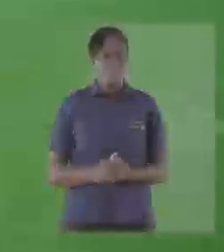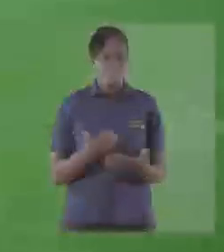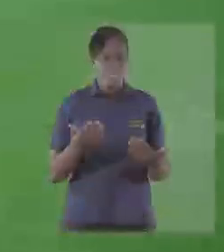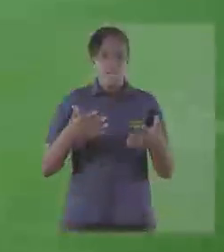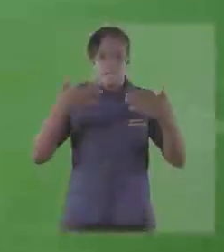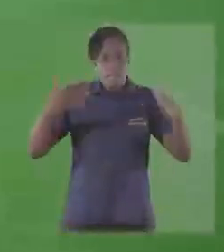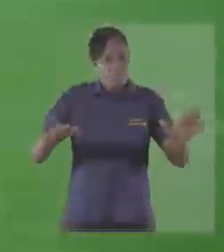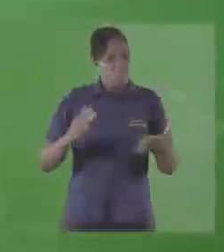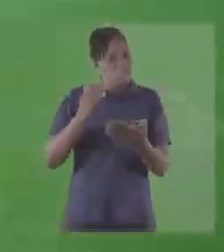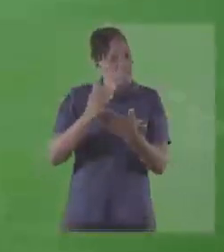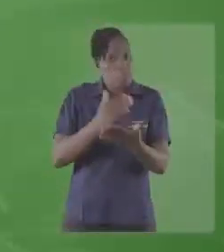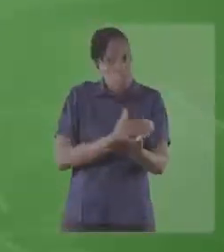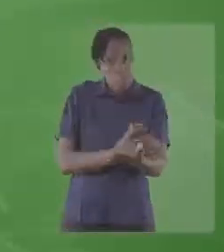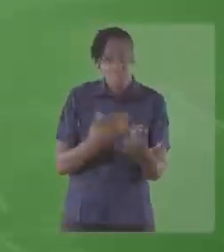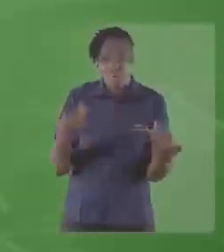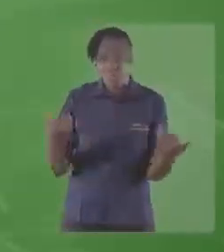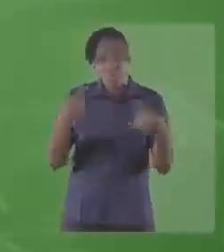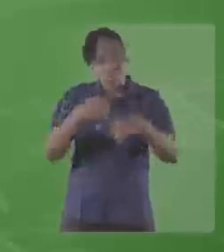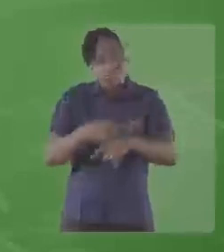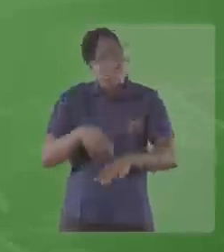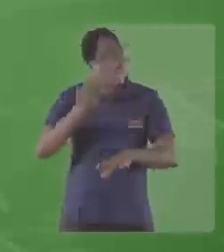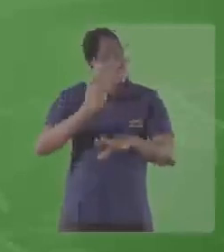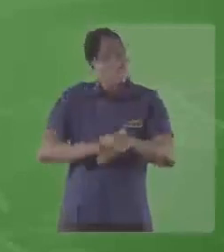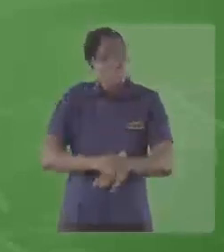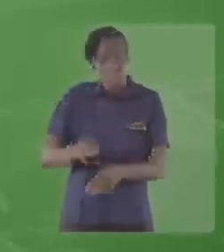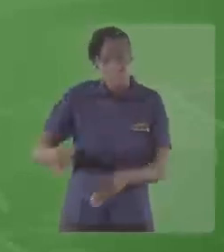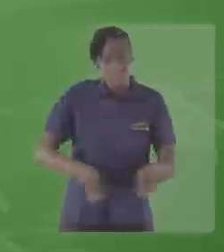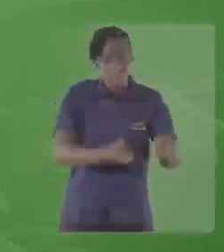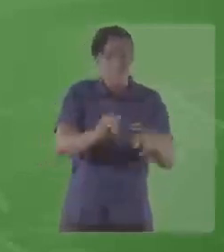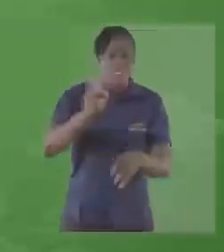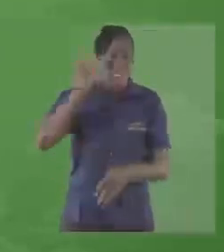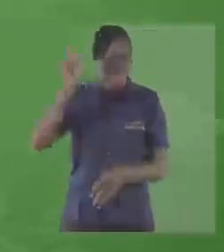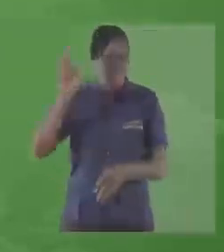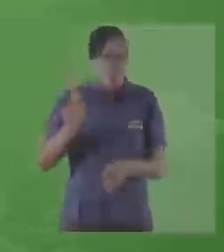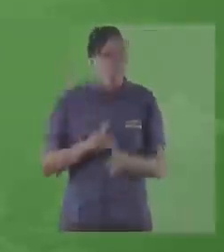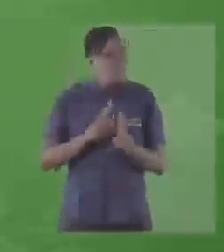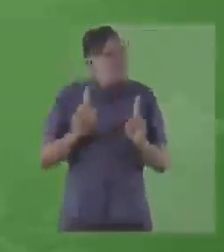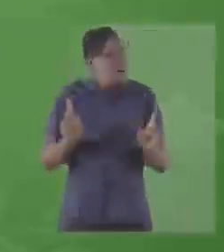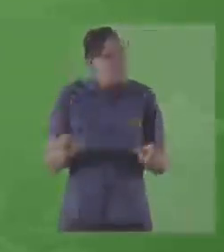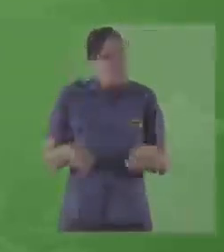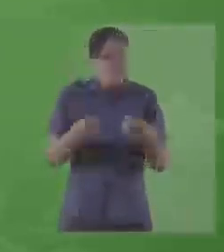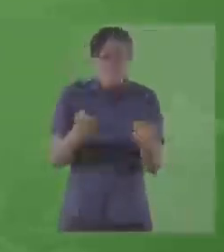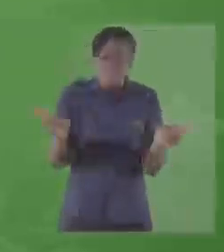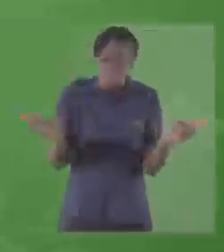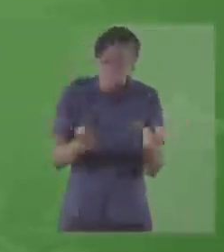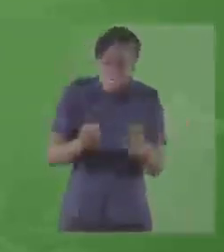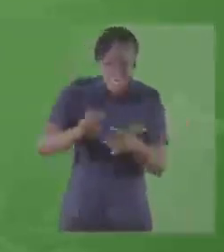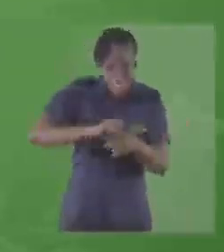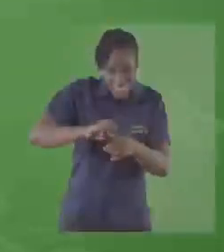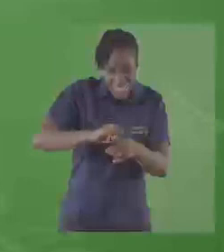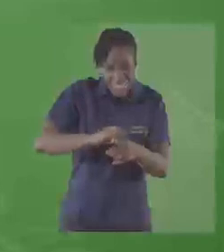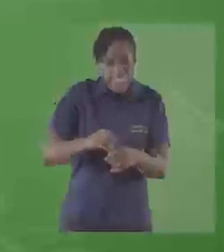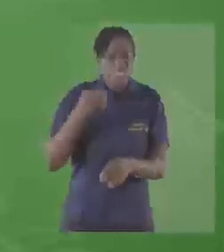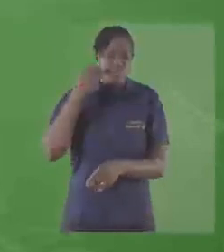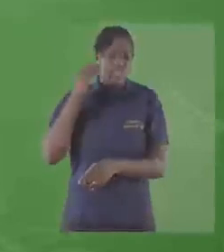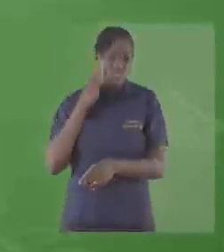Ainsi prend fin notre cours sur les modalités du discours, mais nous n'allons pas nous séparer tant que vous n'ayez un